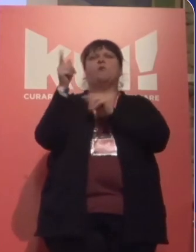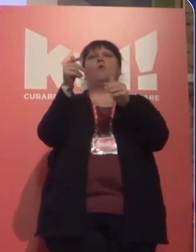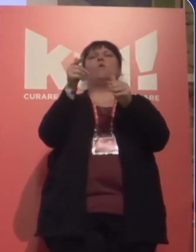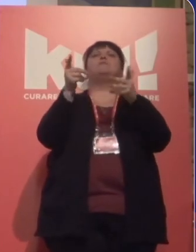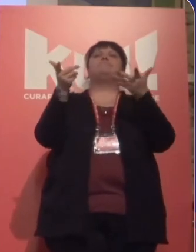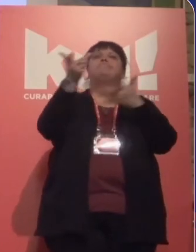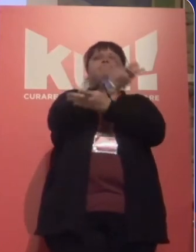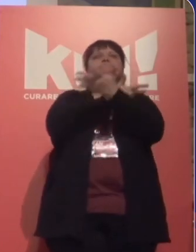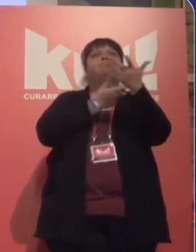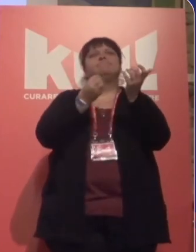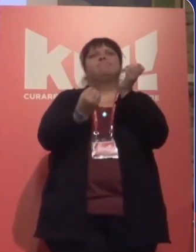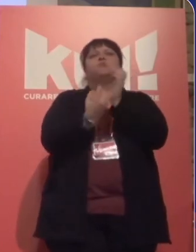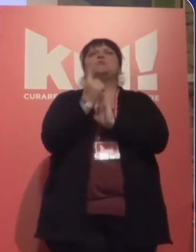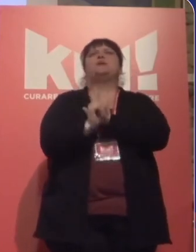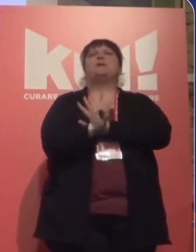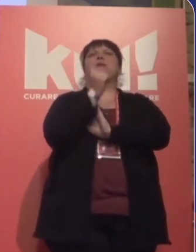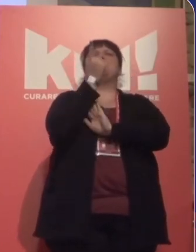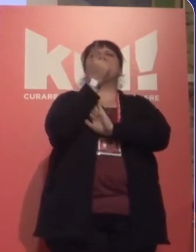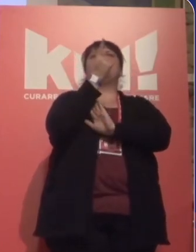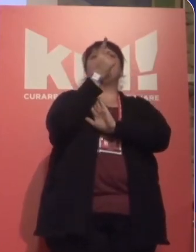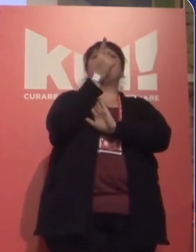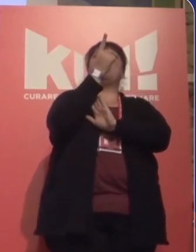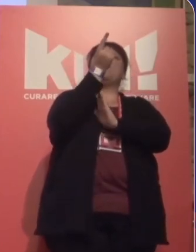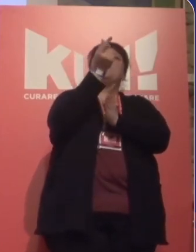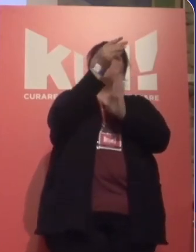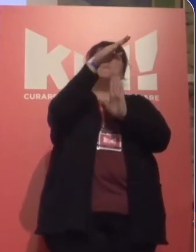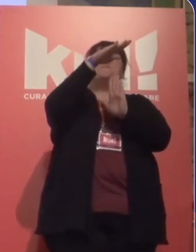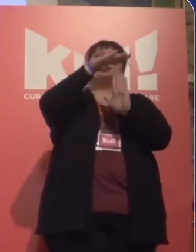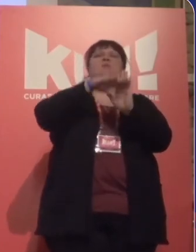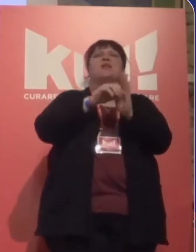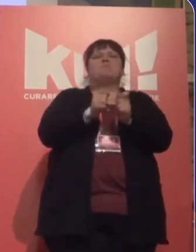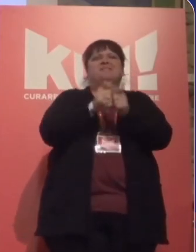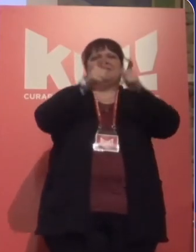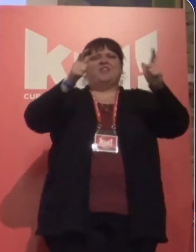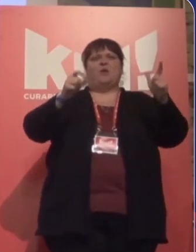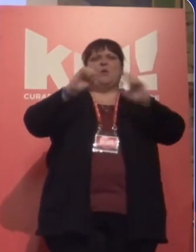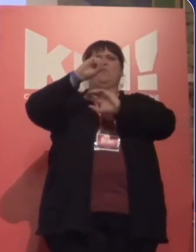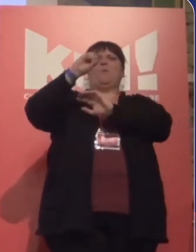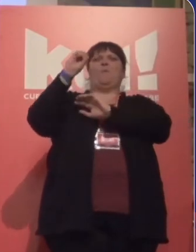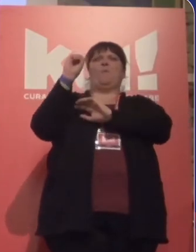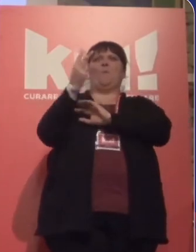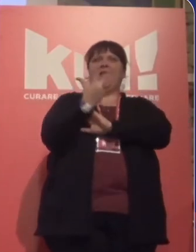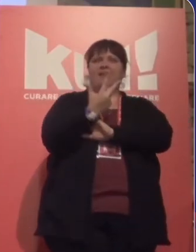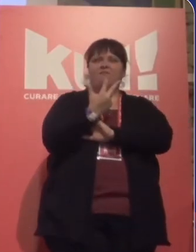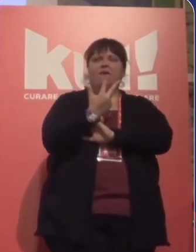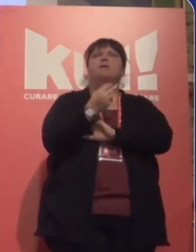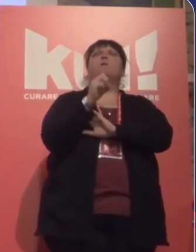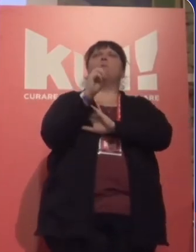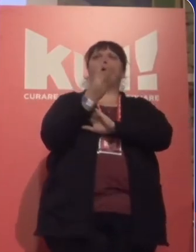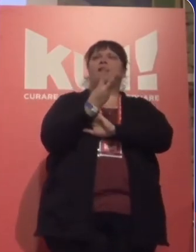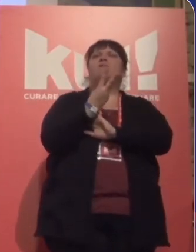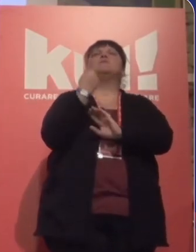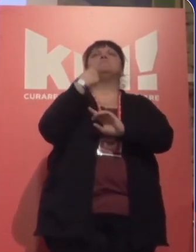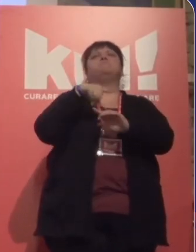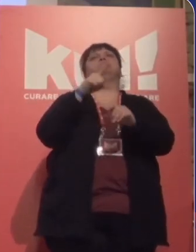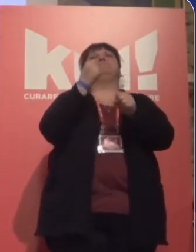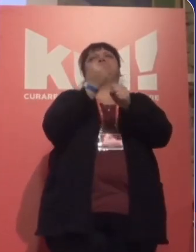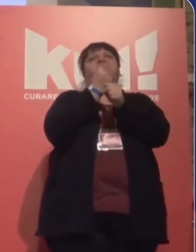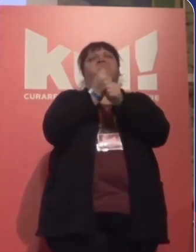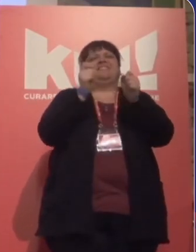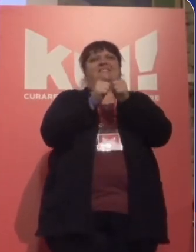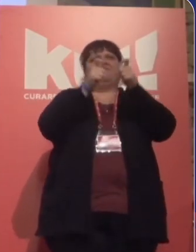piano di sviluppo del welfare e si è occupato di lotta alle povertà ha guidato il